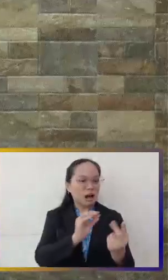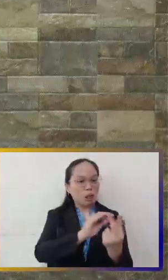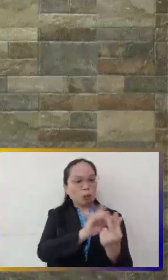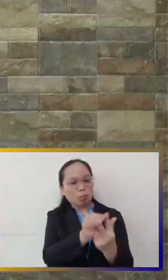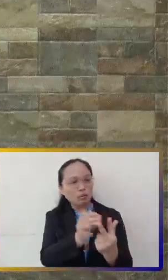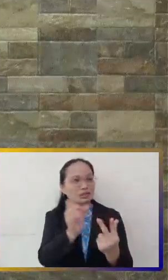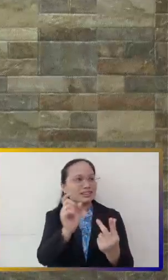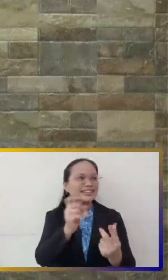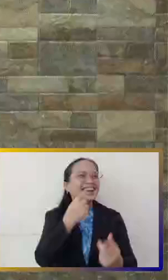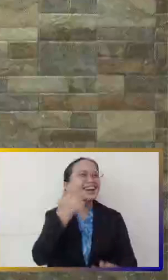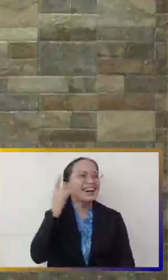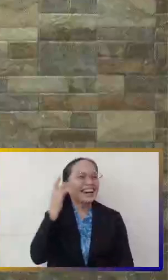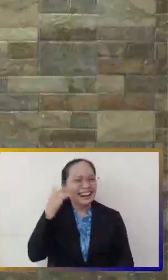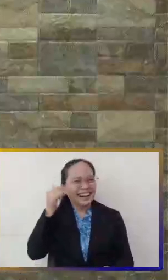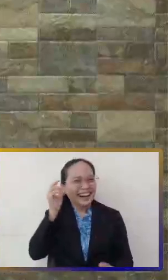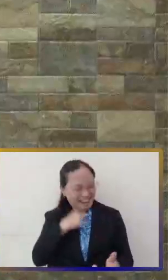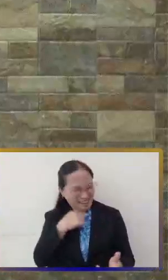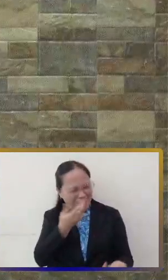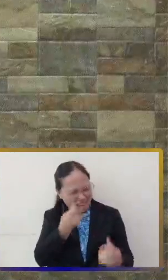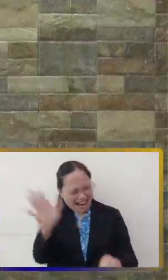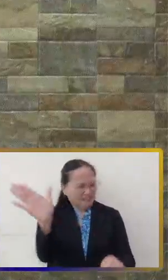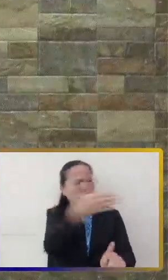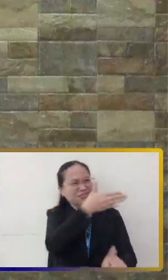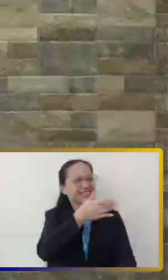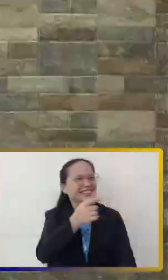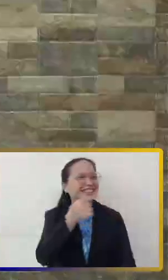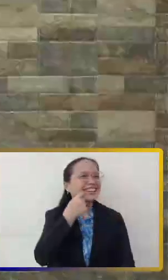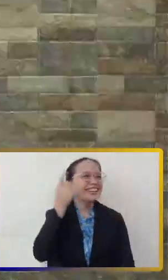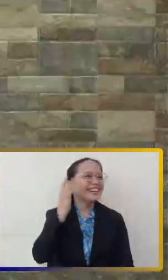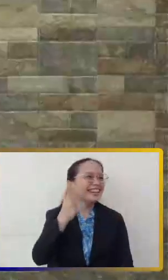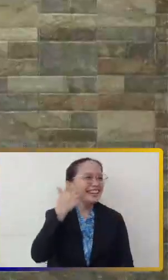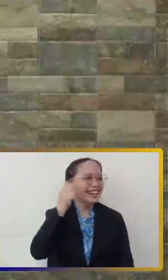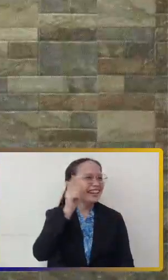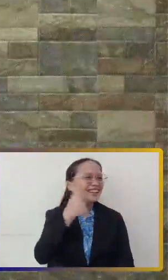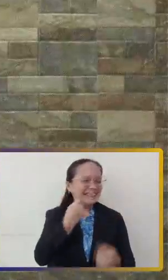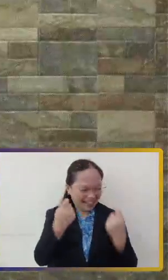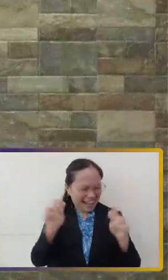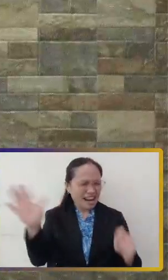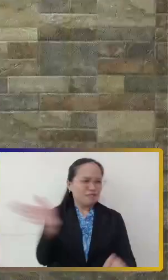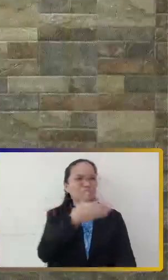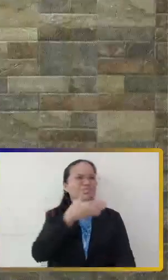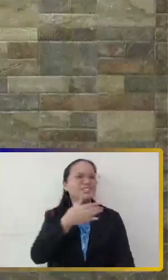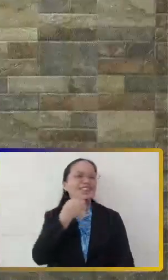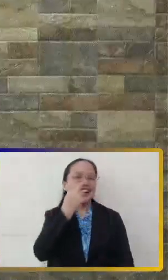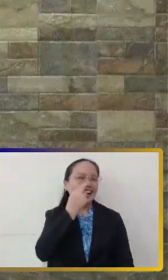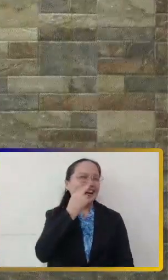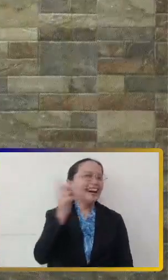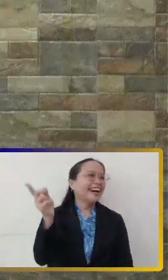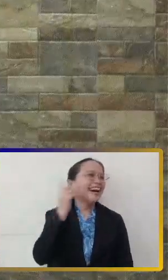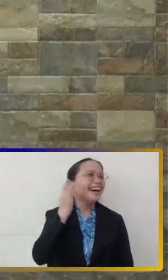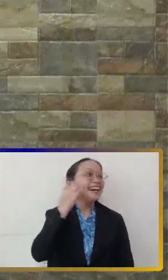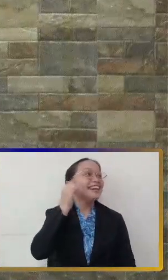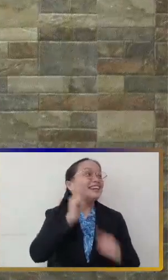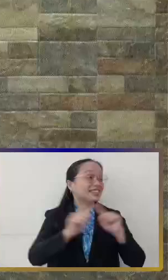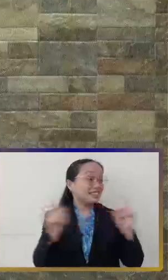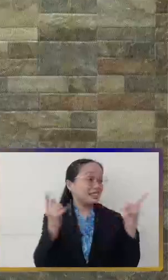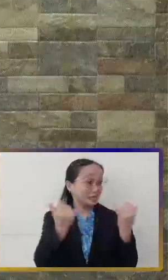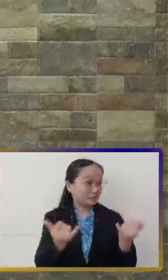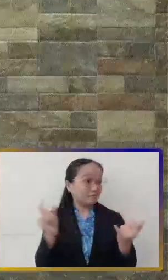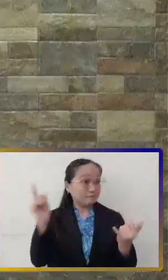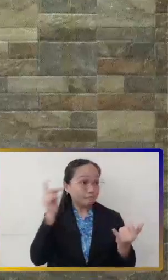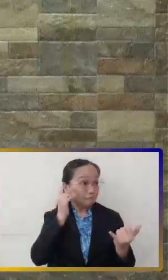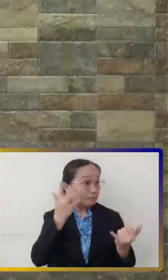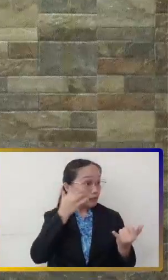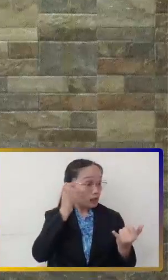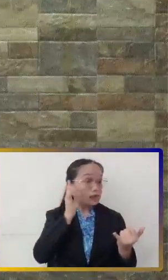kung batukan kaya kita sa pangalan ng Panginoon, you know. Well, anyway, so. But, you know, ang pinakamaganda